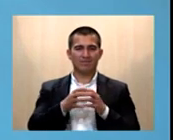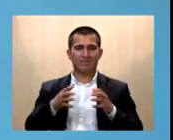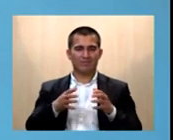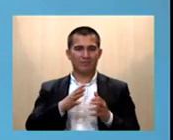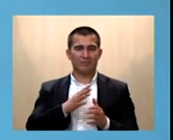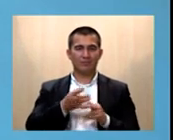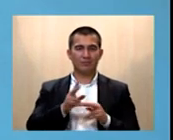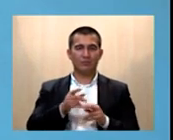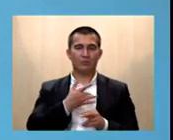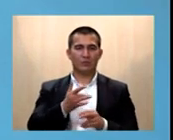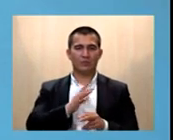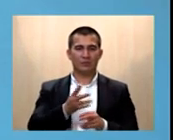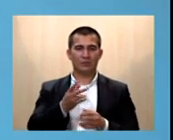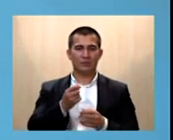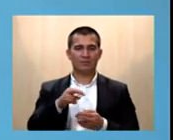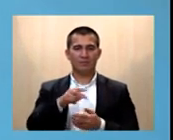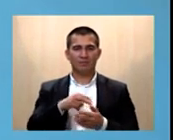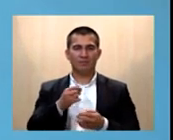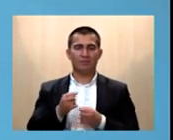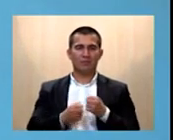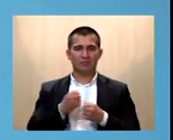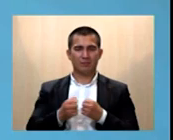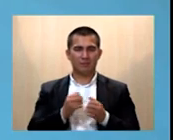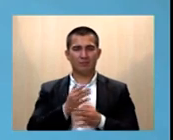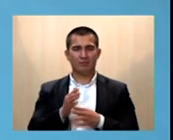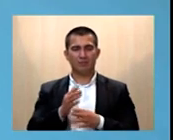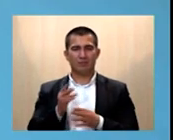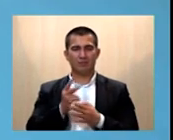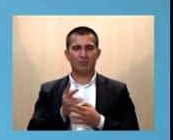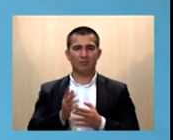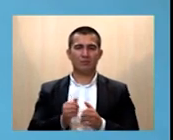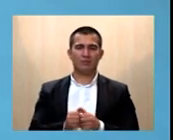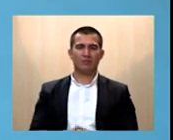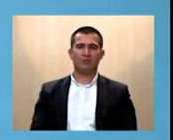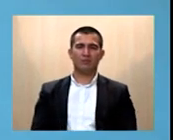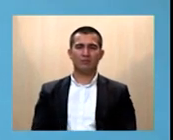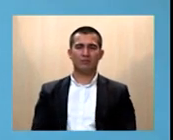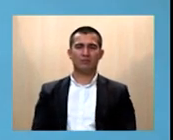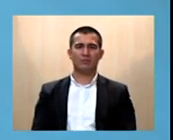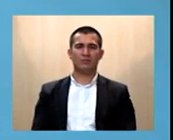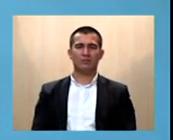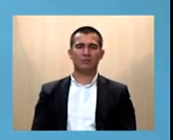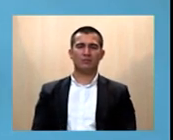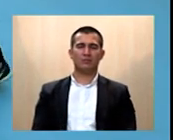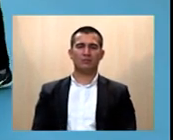Endi asosiy qismimizga, yugurish mashqlarimizga ham o'tsak bo'ladi. Rustam aka.